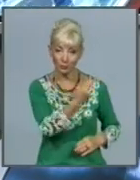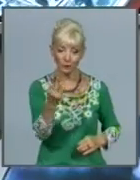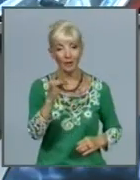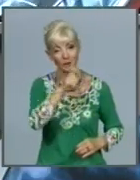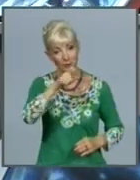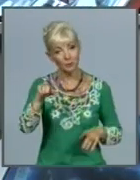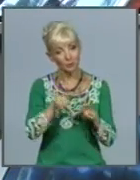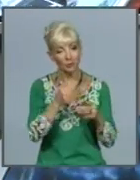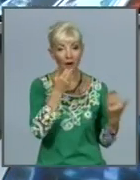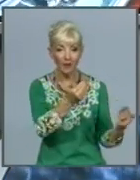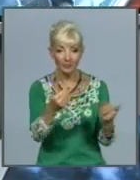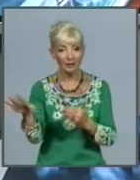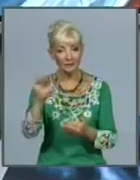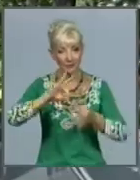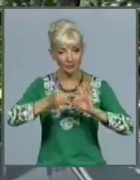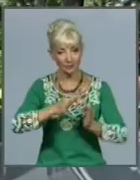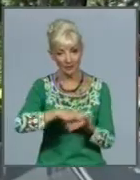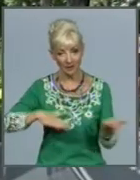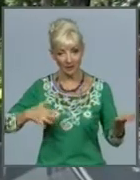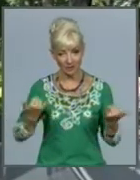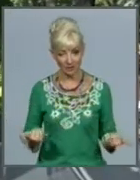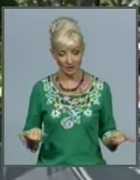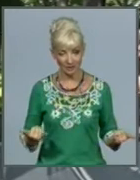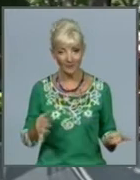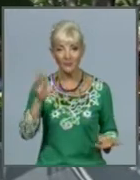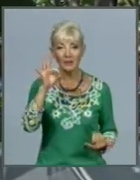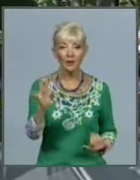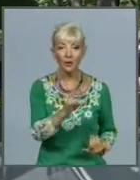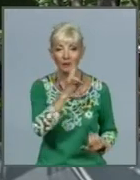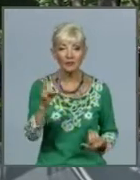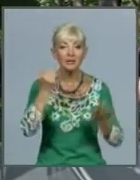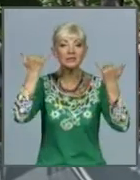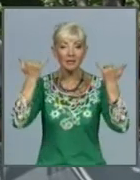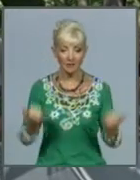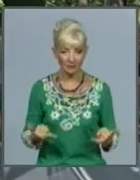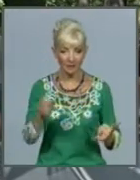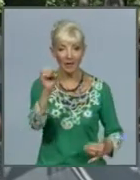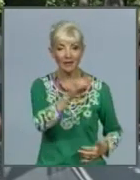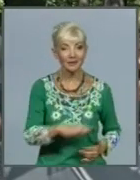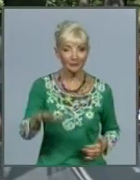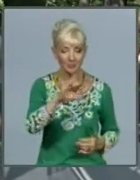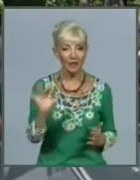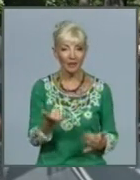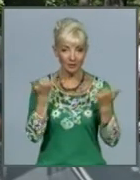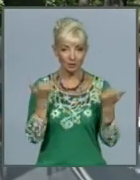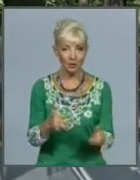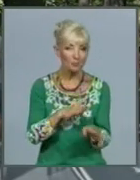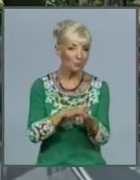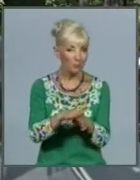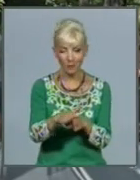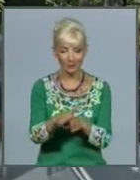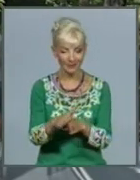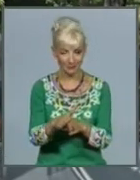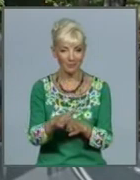Всі подробиці просто зараз. Він сучасний, європейський і зараз повністю виправдовує свою назву